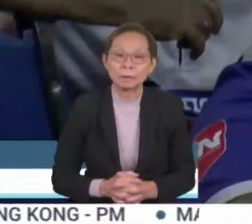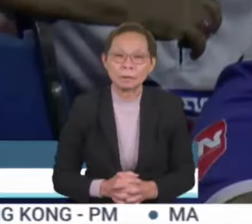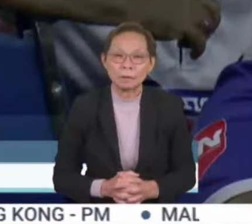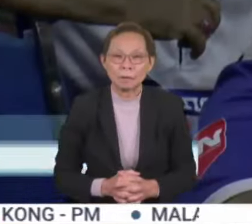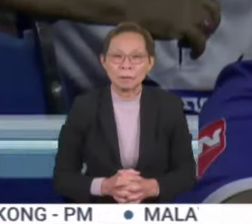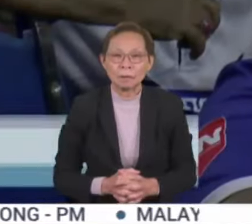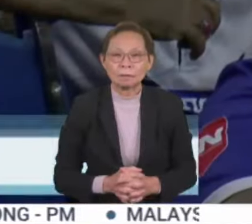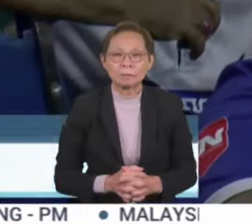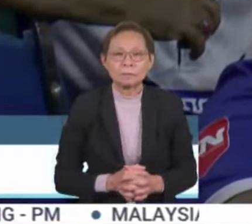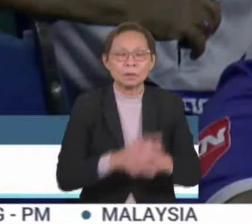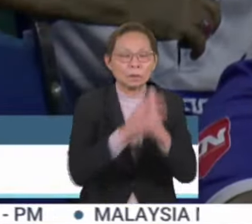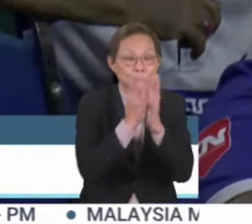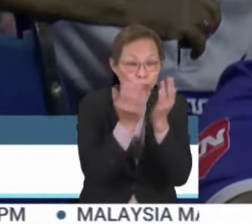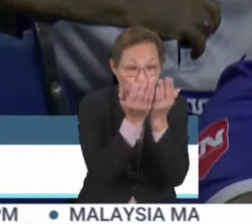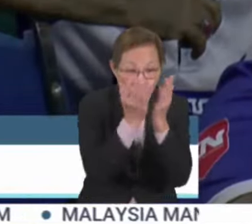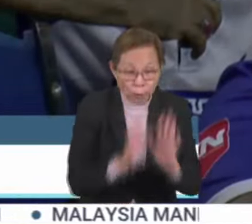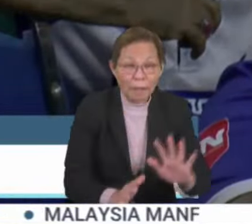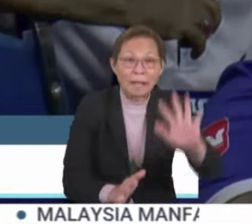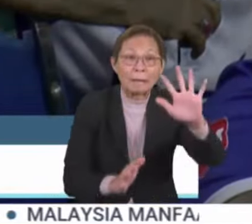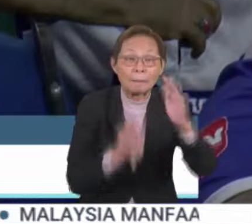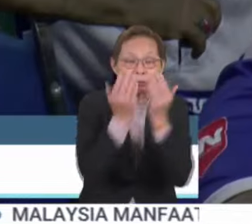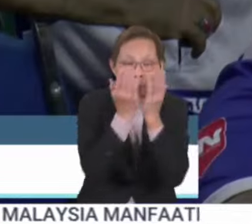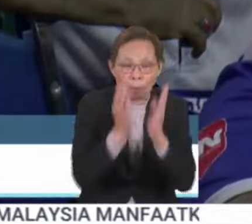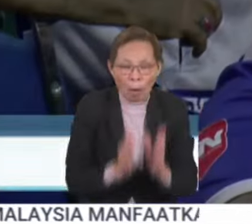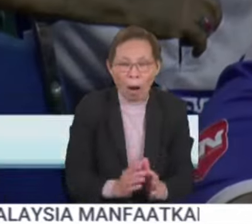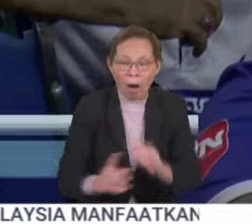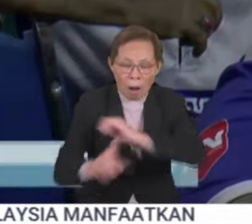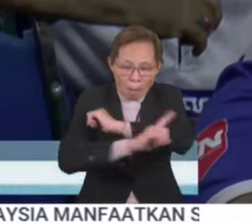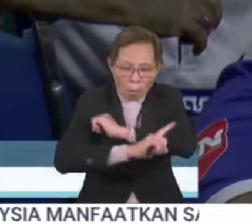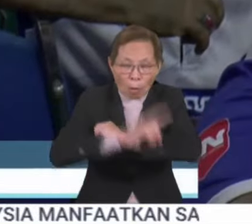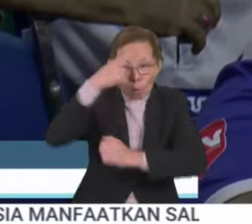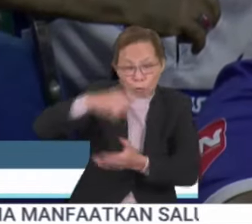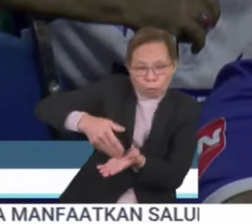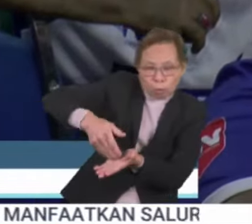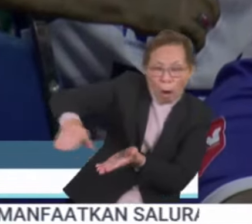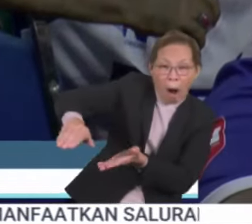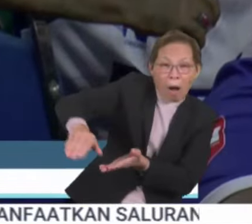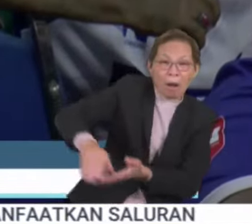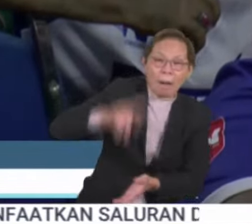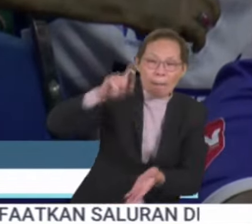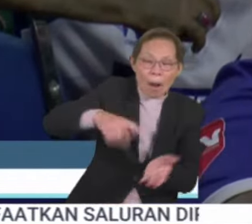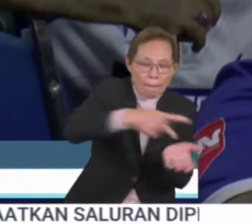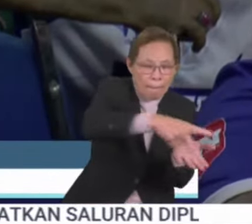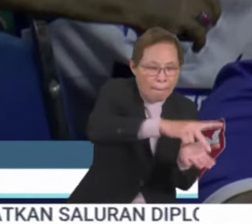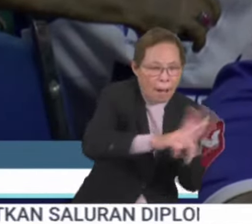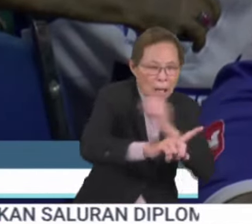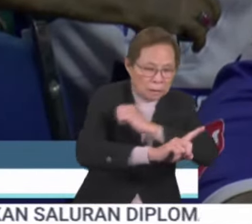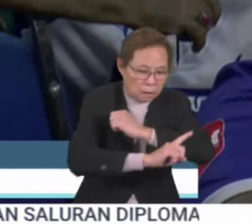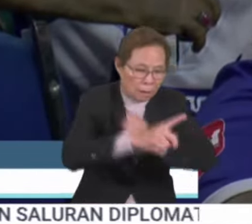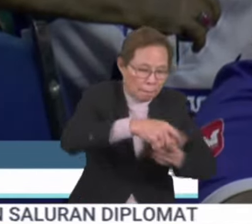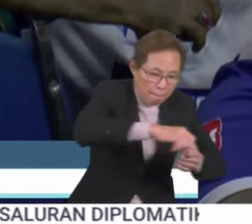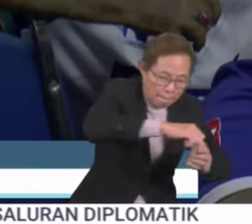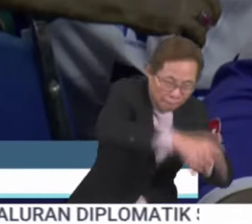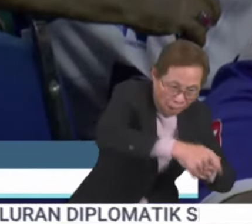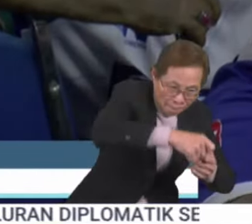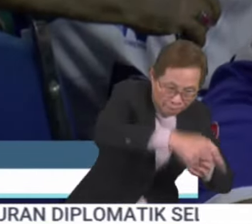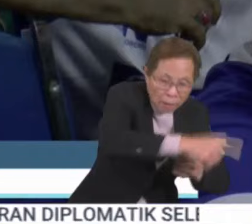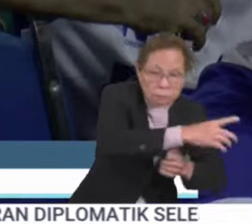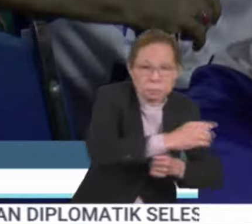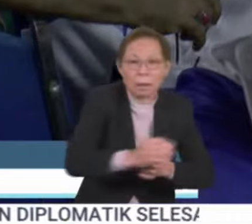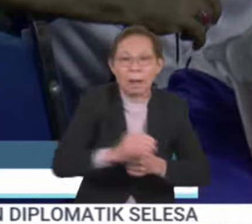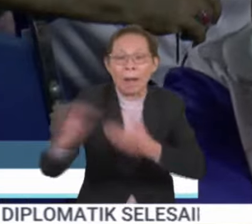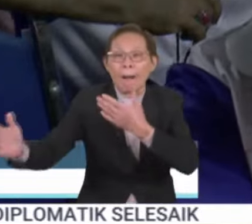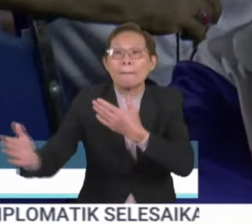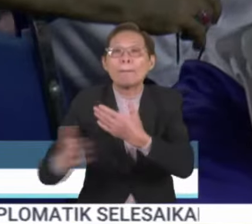Mereka akan dihukum untuk dibuang. Mereka akan perlu bayar denda dan mereka